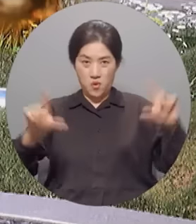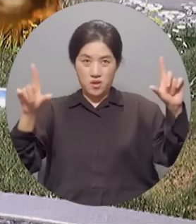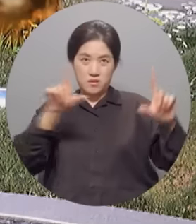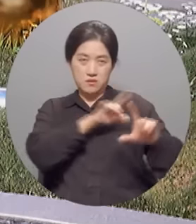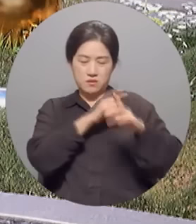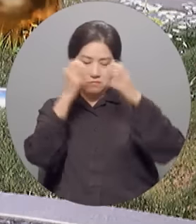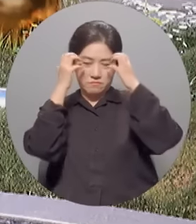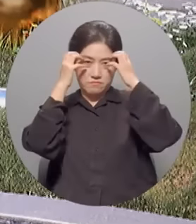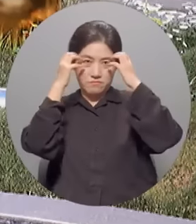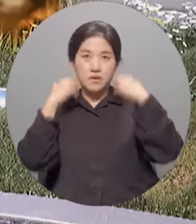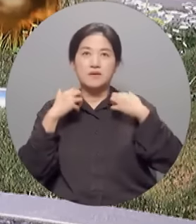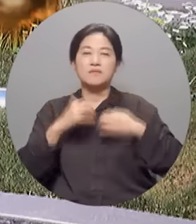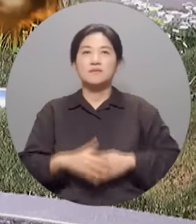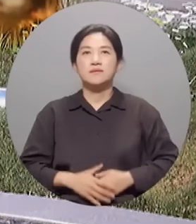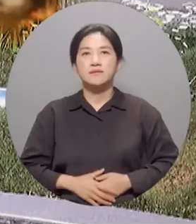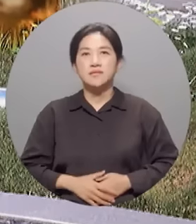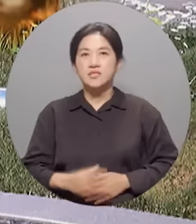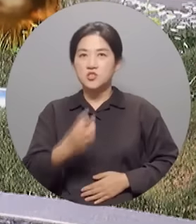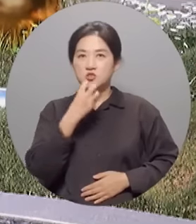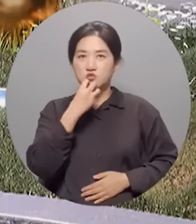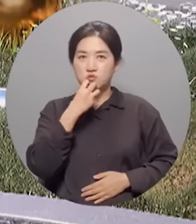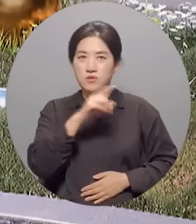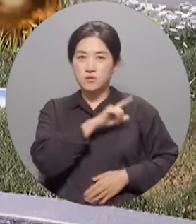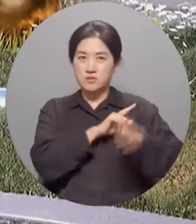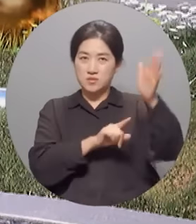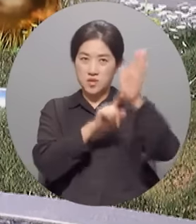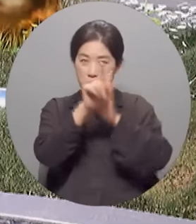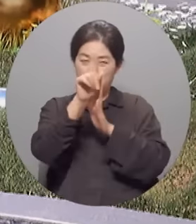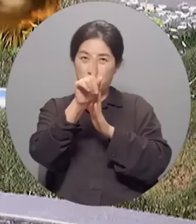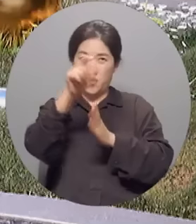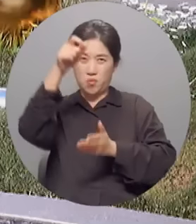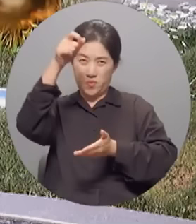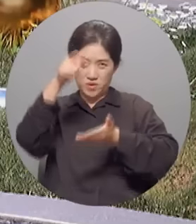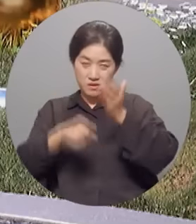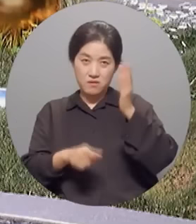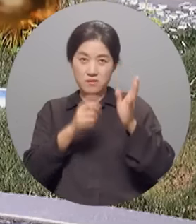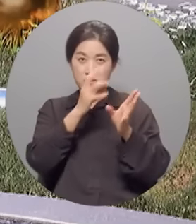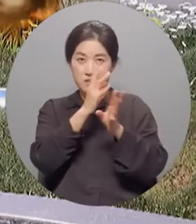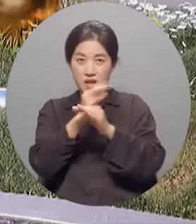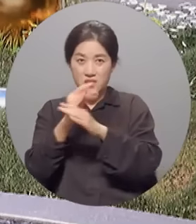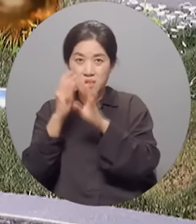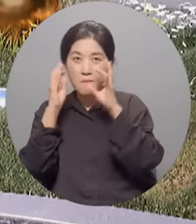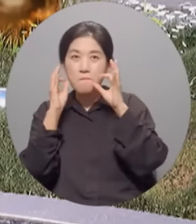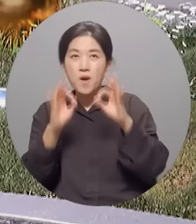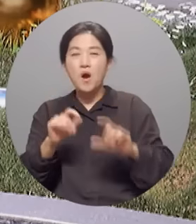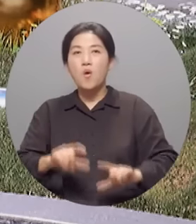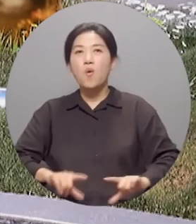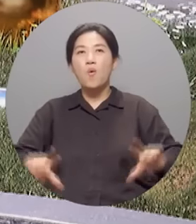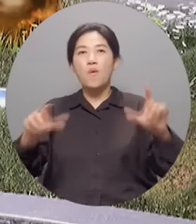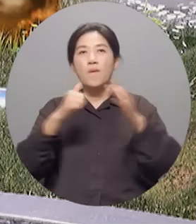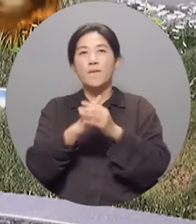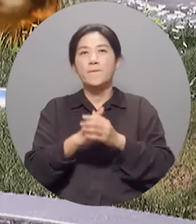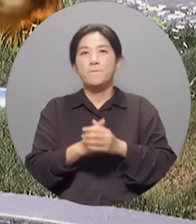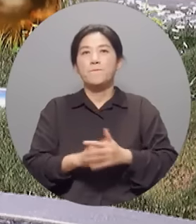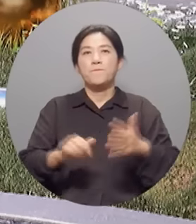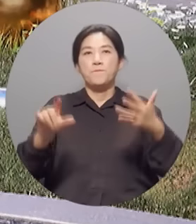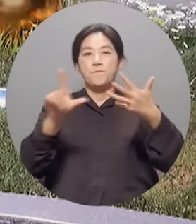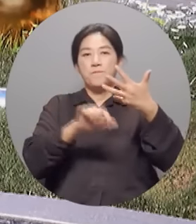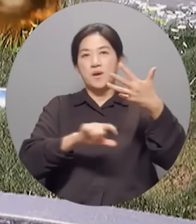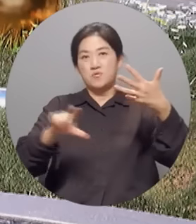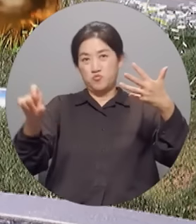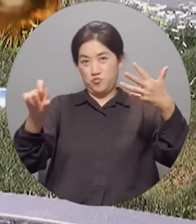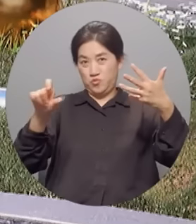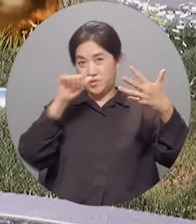가장 더웠습니다. 서울에서 최고 기온을 기록한 날짜를 보시면요. 올해는 8월 중순에